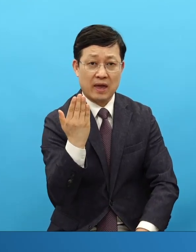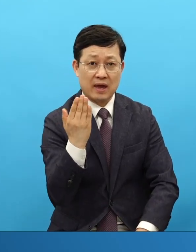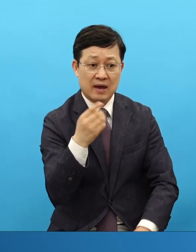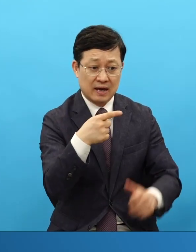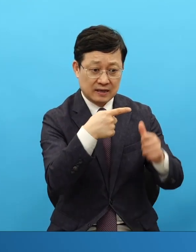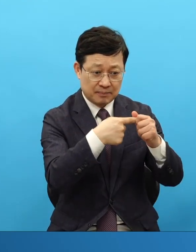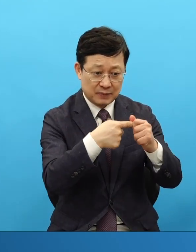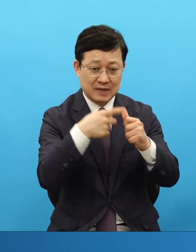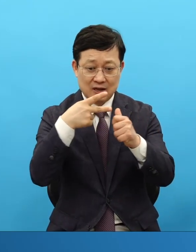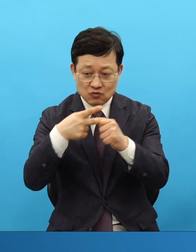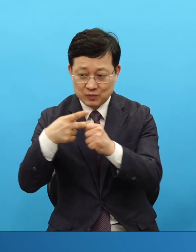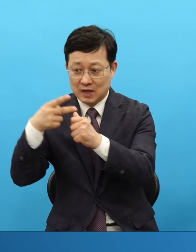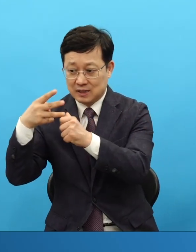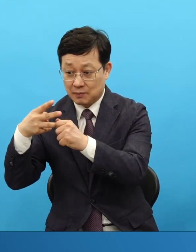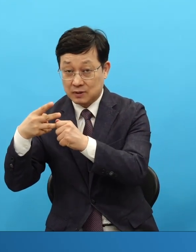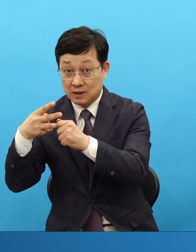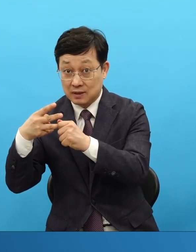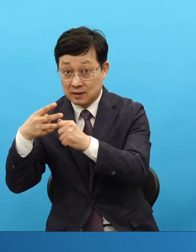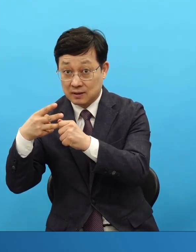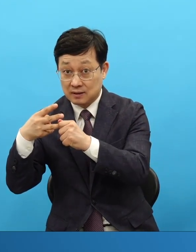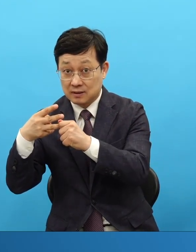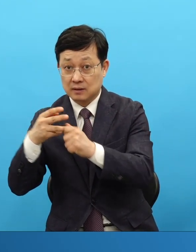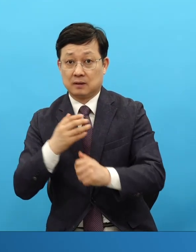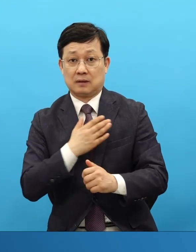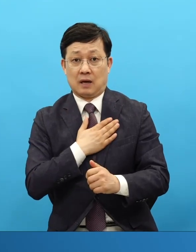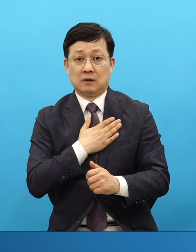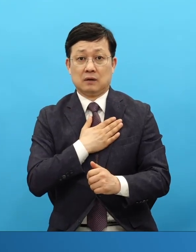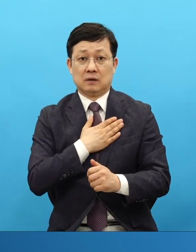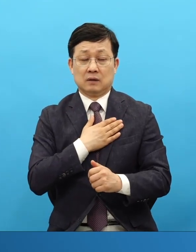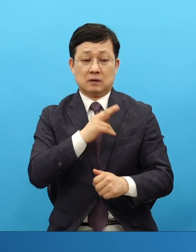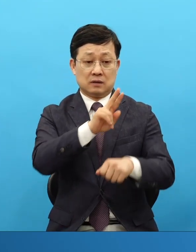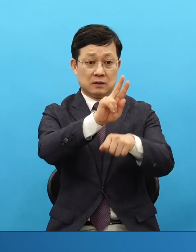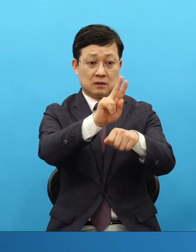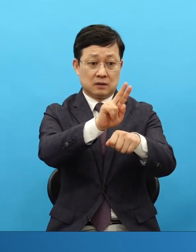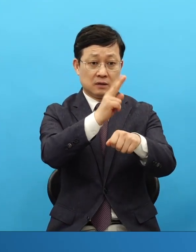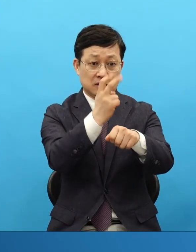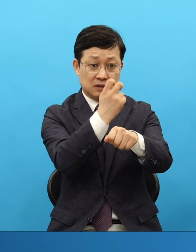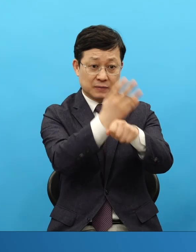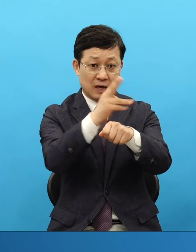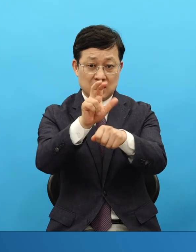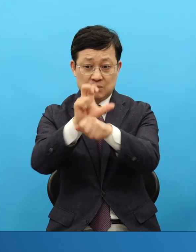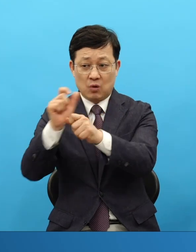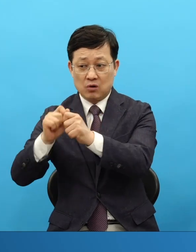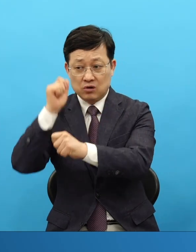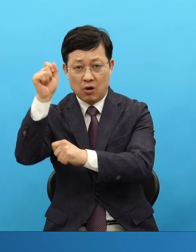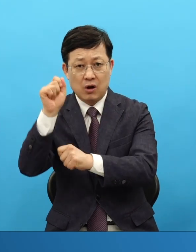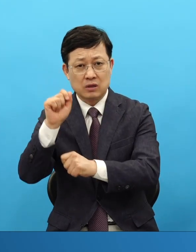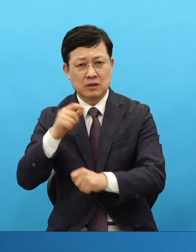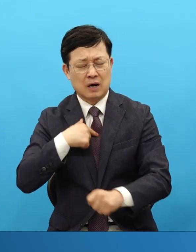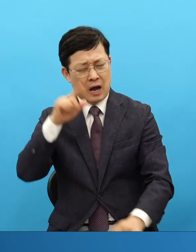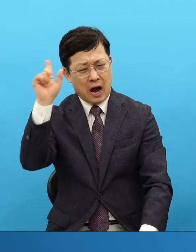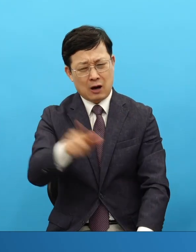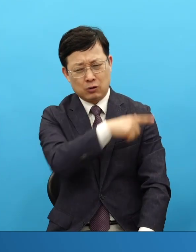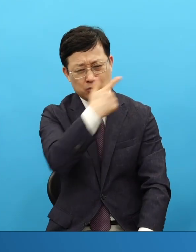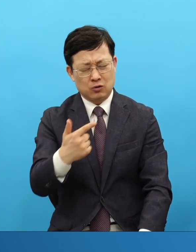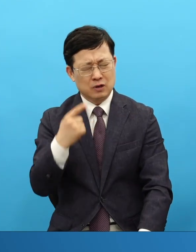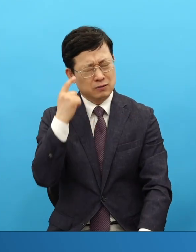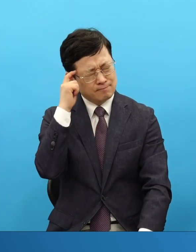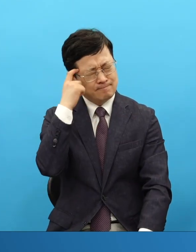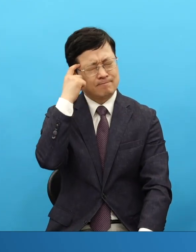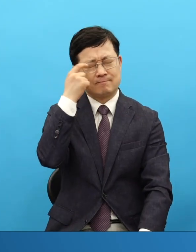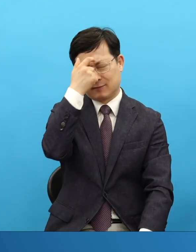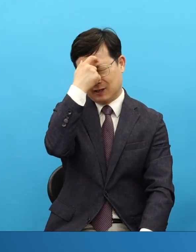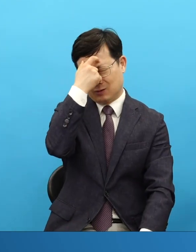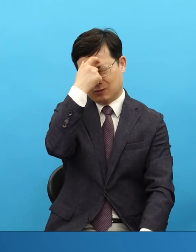to do this unconditionally. 진짜입니다. 저는 하루 종일 하는 게 이겁니다. And this is what I do all day 아 long. 그러면 살지를 못해요. Or else